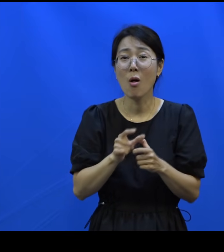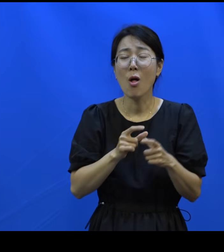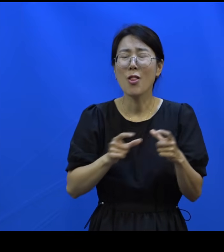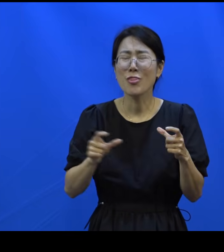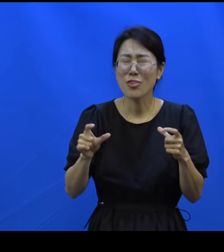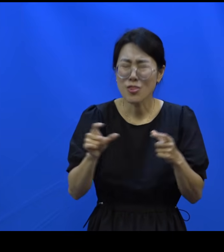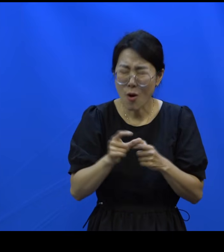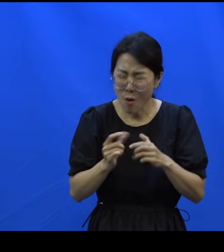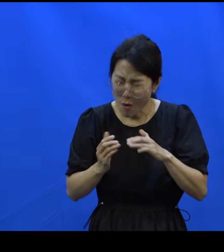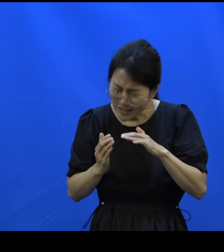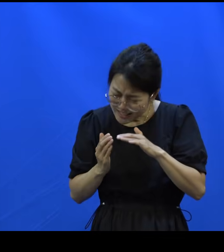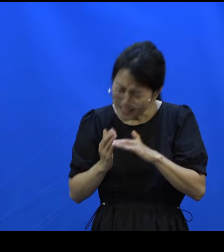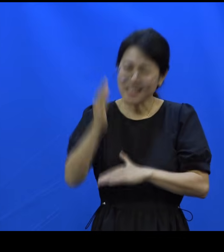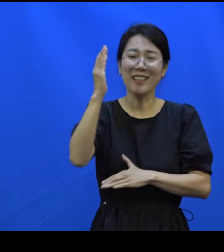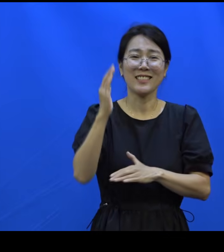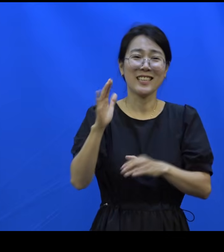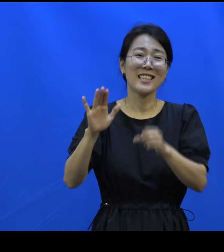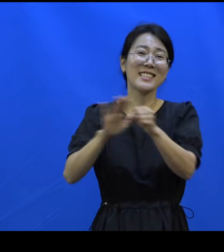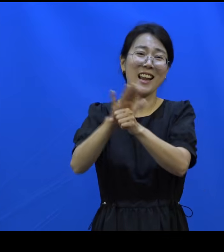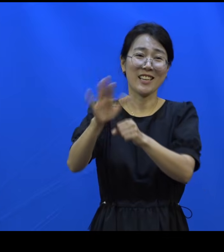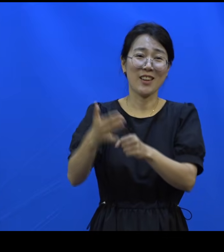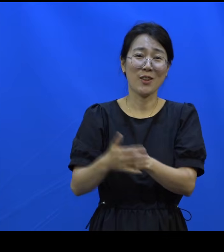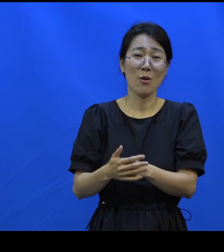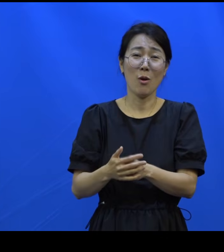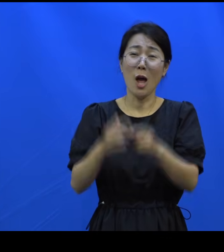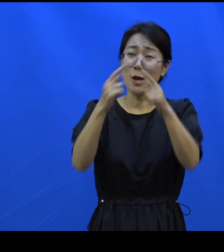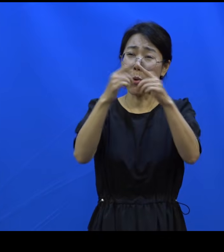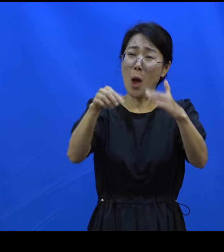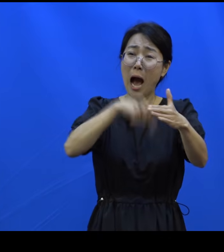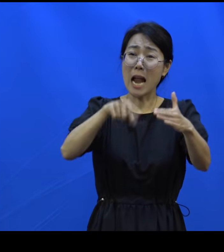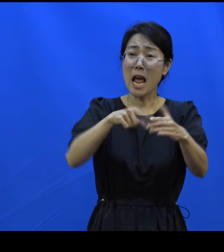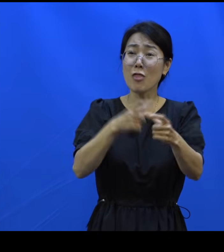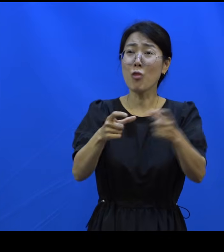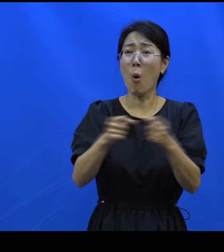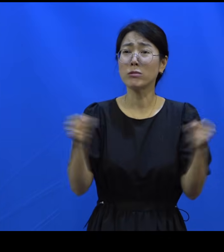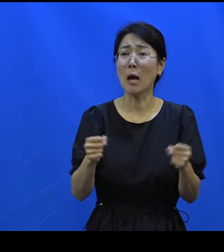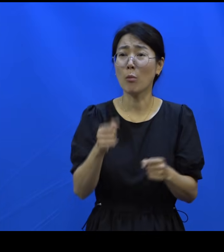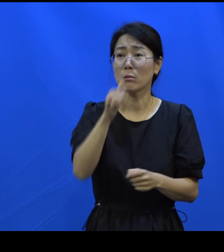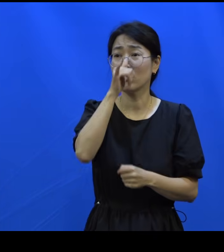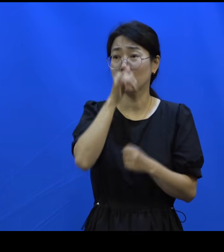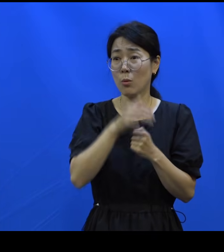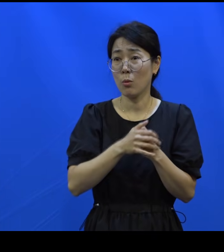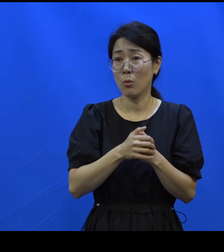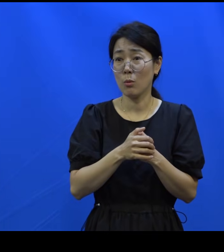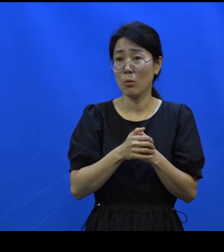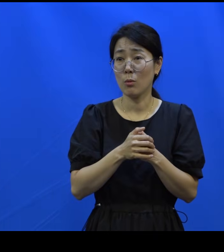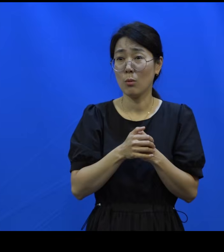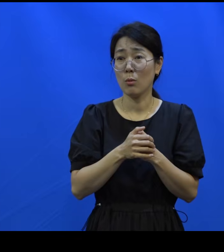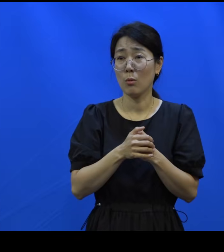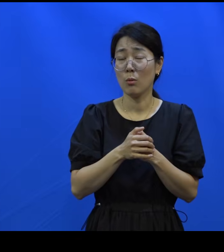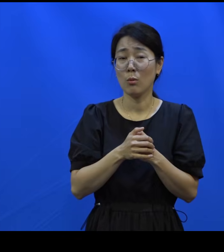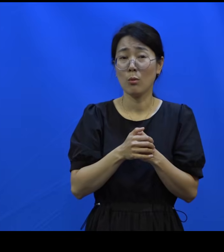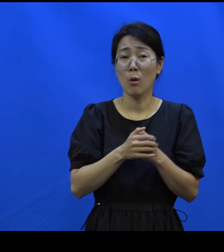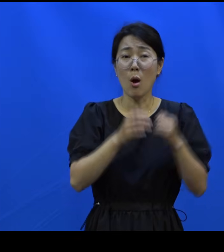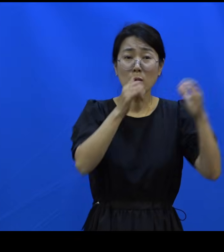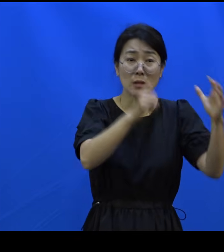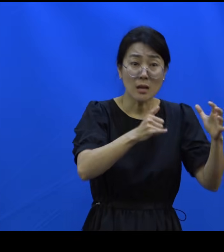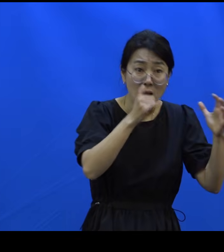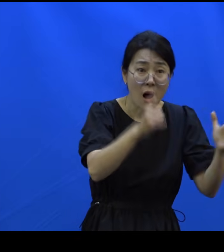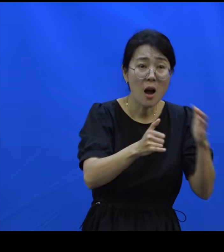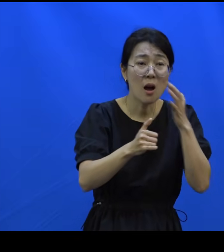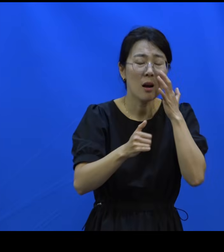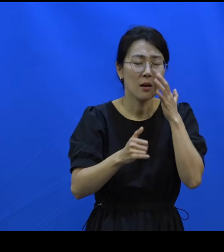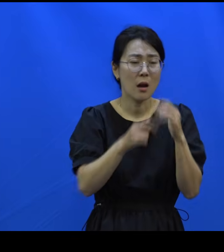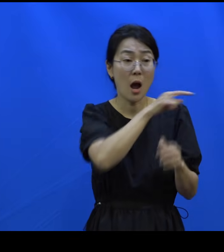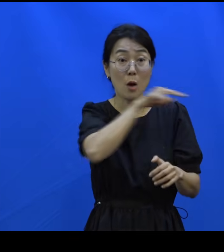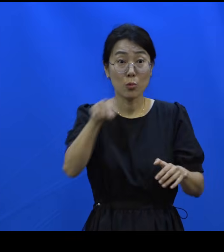근데 우리는 어떤 때는 의리도 없고 믿음도 없을 때가 있습니다. 훨씬 더 뛰어넘어야 돼요. 세상과 전혀 다르게 살게 만드는